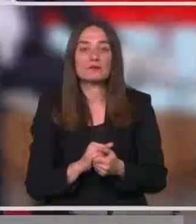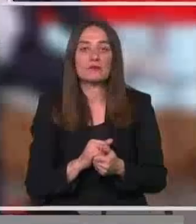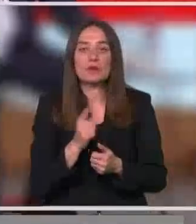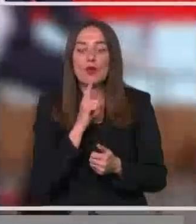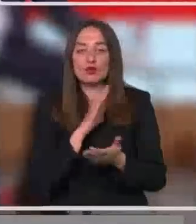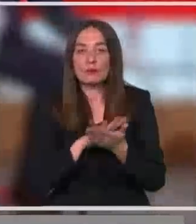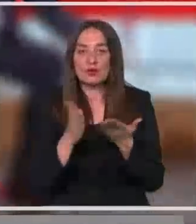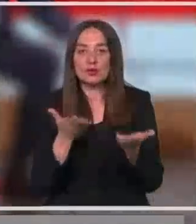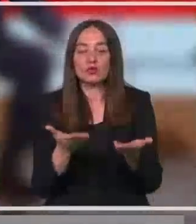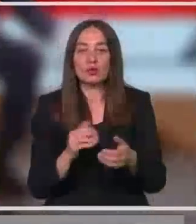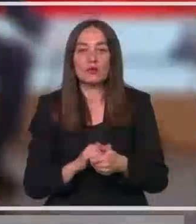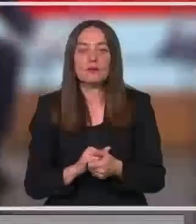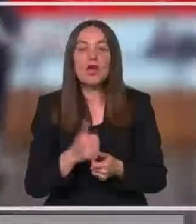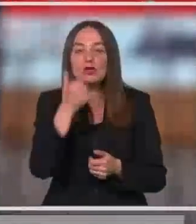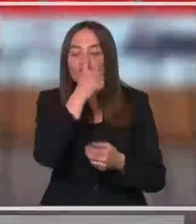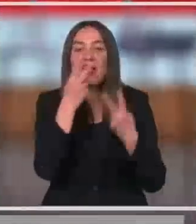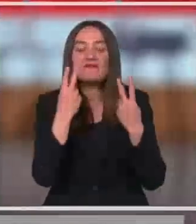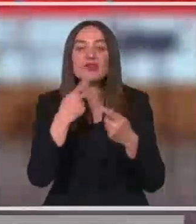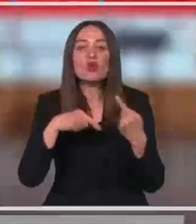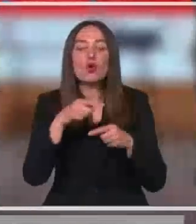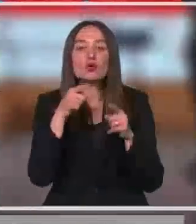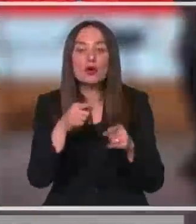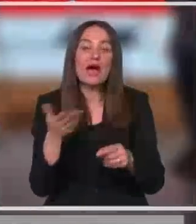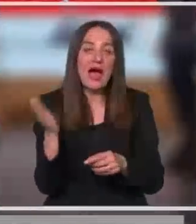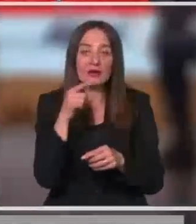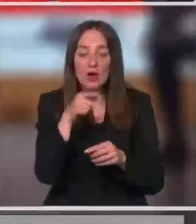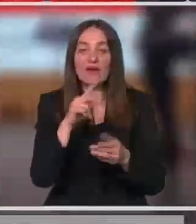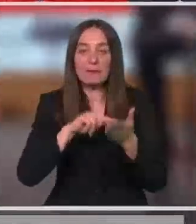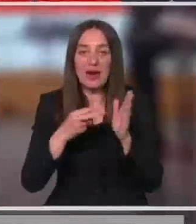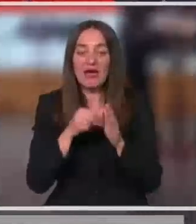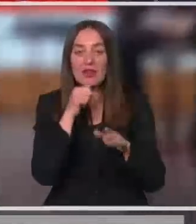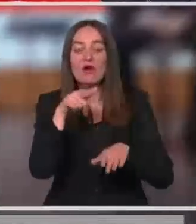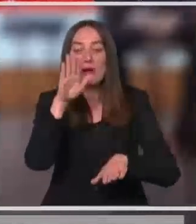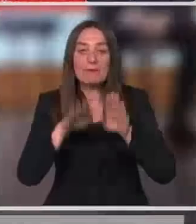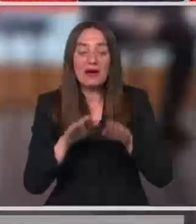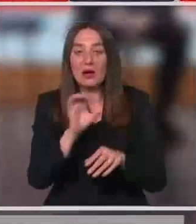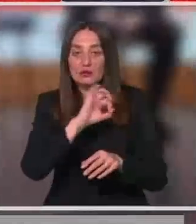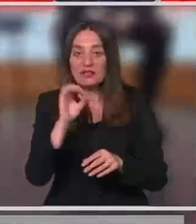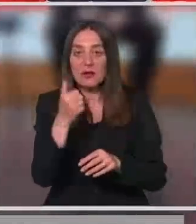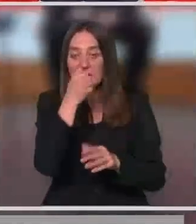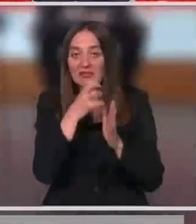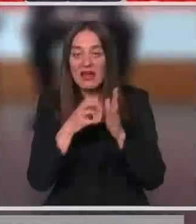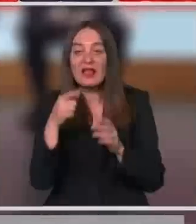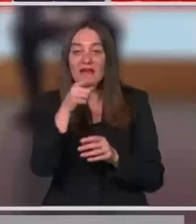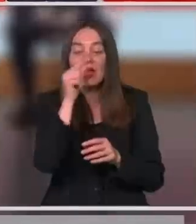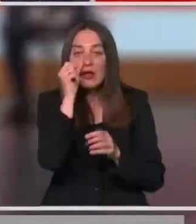prosto tu. E sad, šta je važno oko toga? Ajmo ovaj plan i ove mere da usavršavamo dalje i da te ljude zadržavamo u Srbiji. Znači,